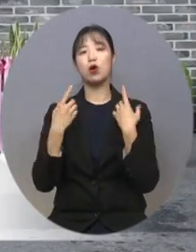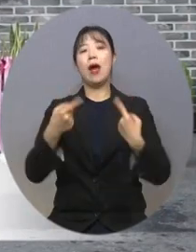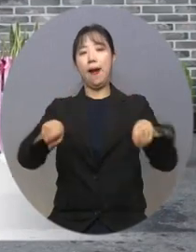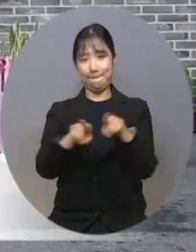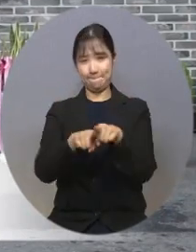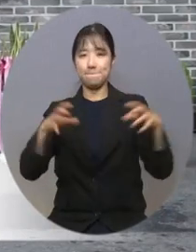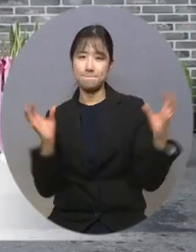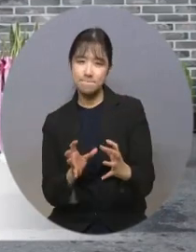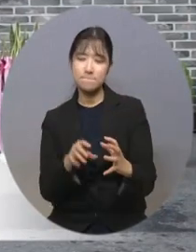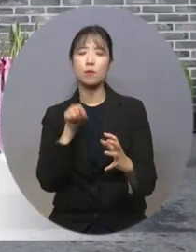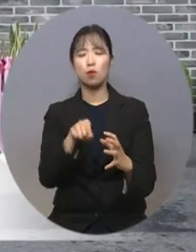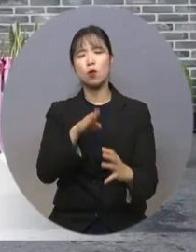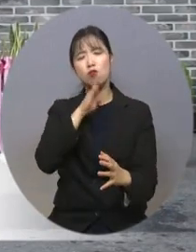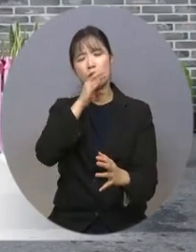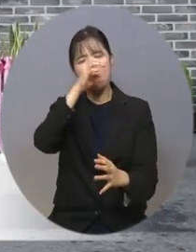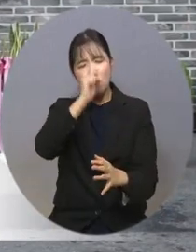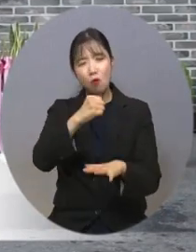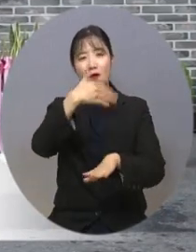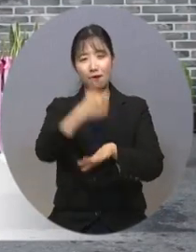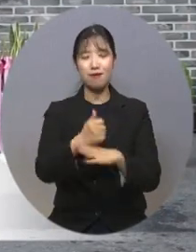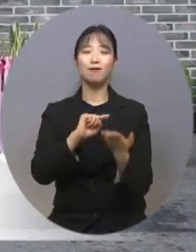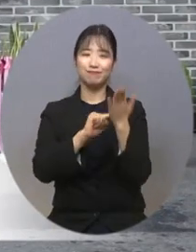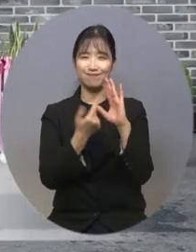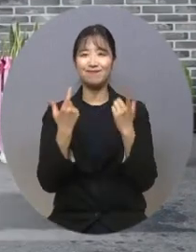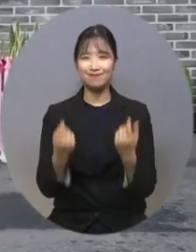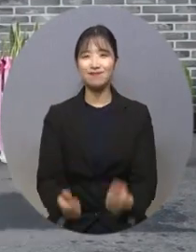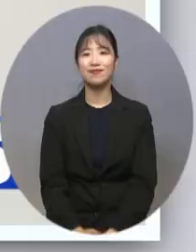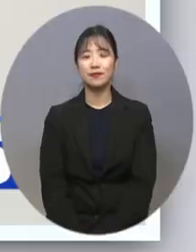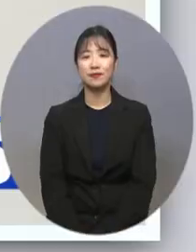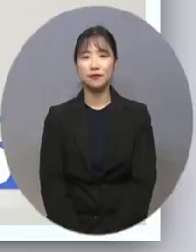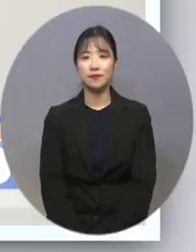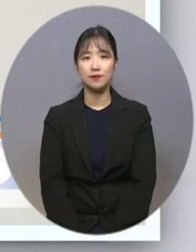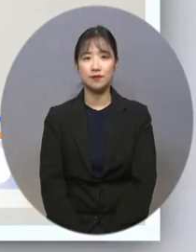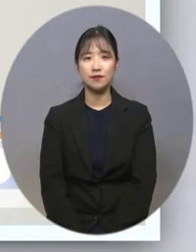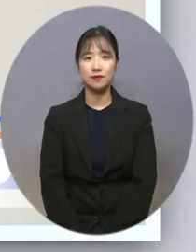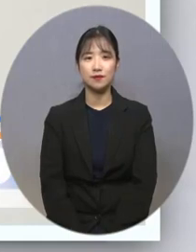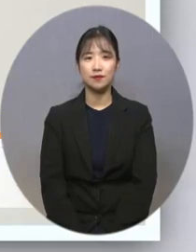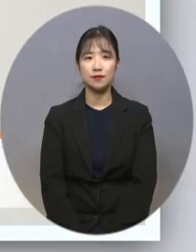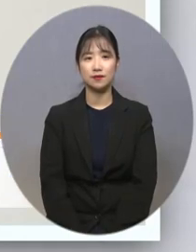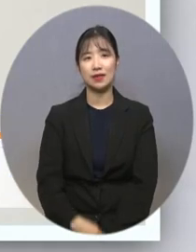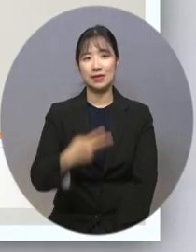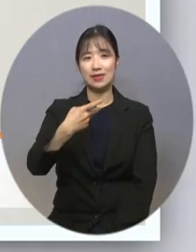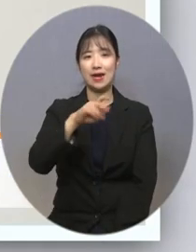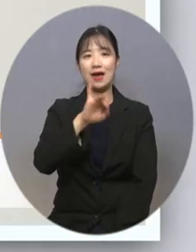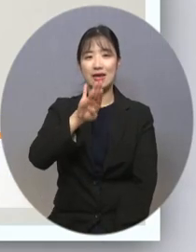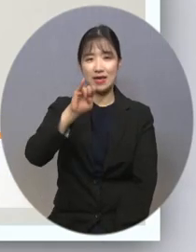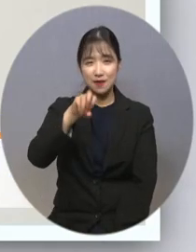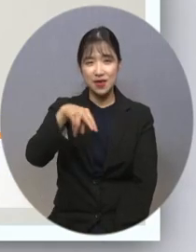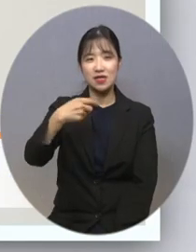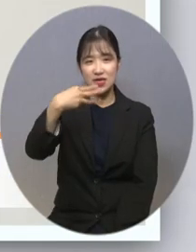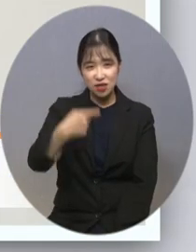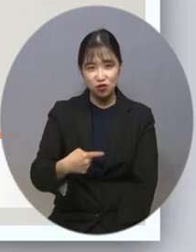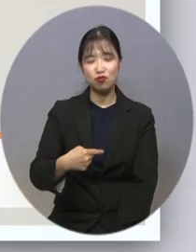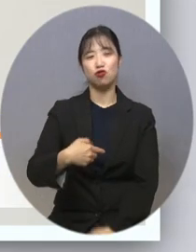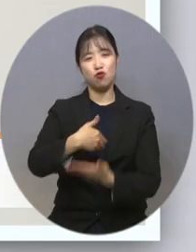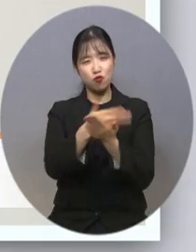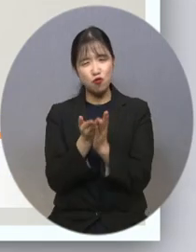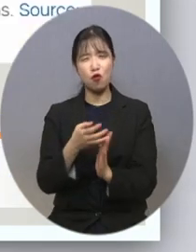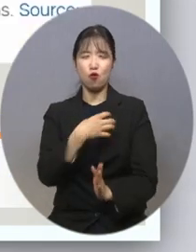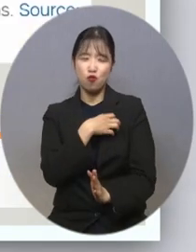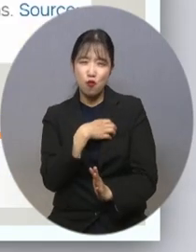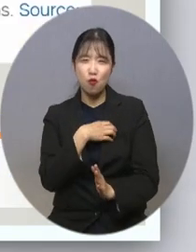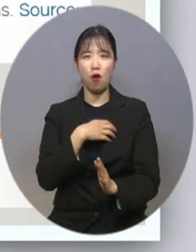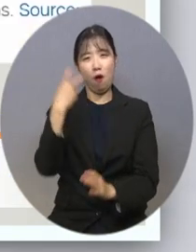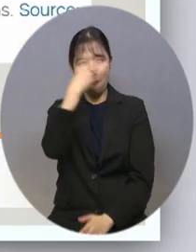정말 좋은 긴급돌봄센터가 되었다고 저는 생각합니다. 드라이빙 스루 K-방역 등 위기관리 능력으로 세계 언론의